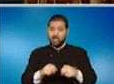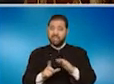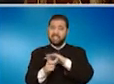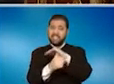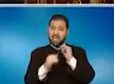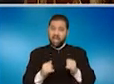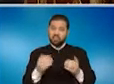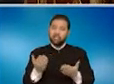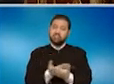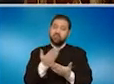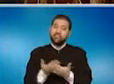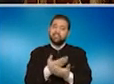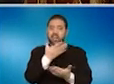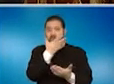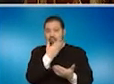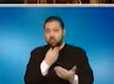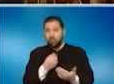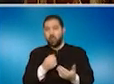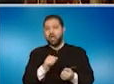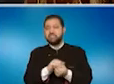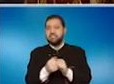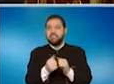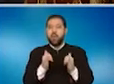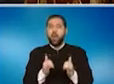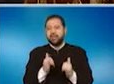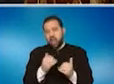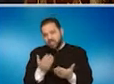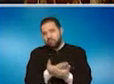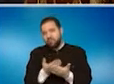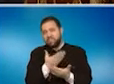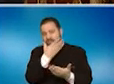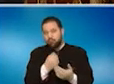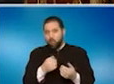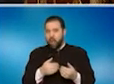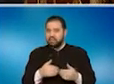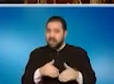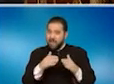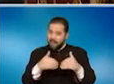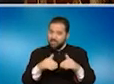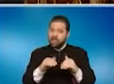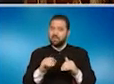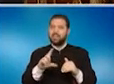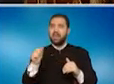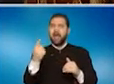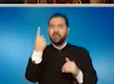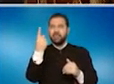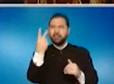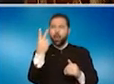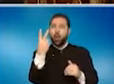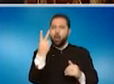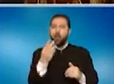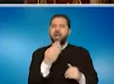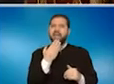această povestire frumoasă, sau această povestire frumoasă mai trimite la două